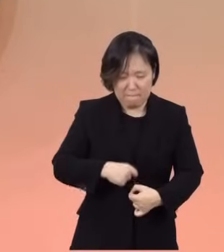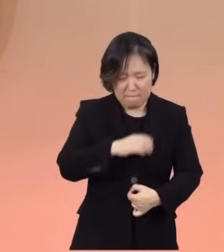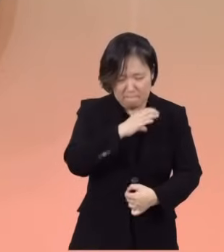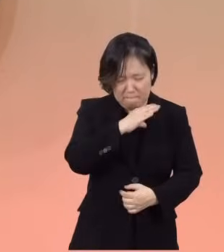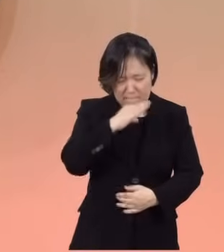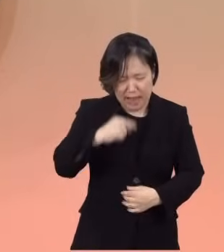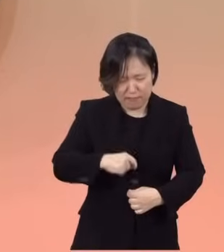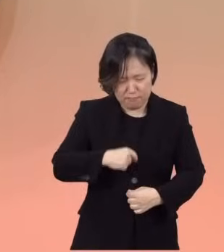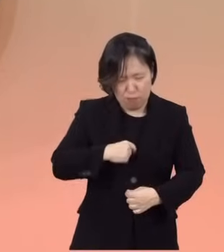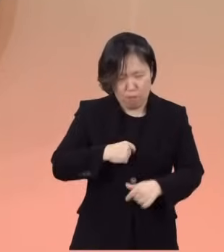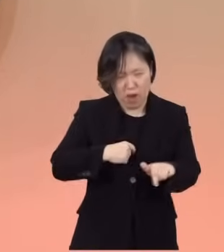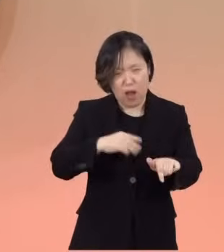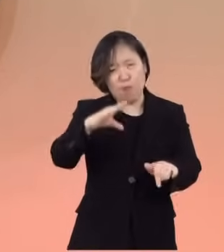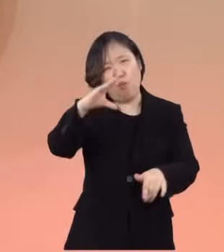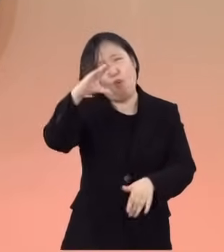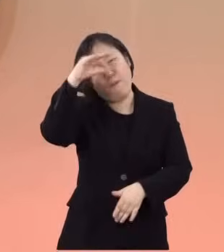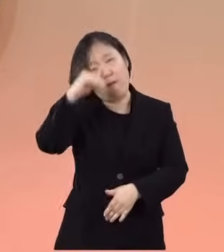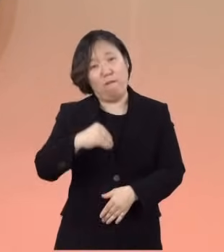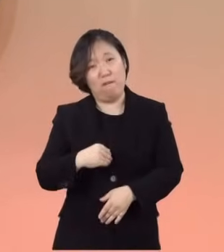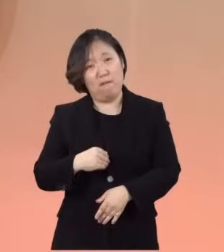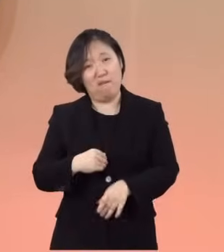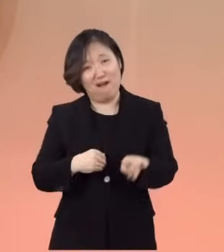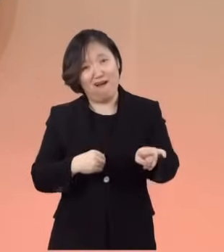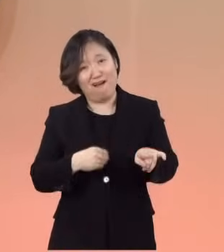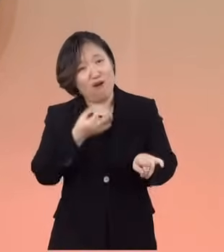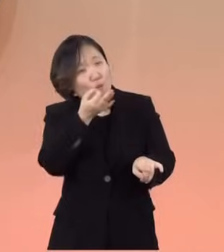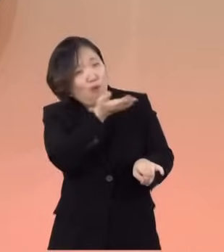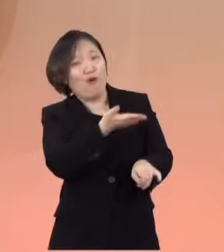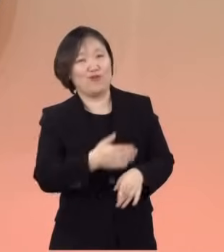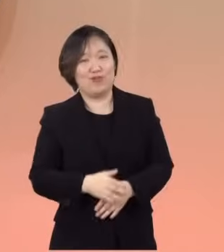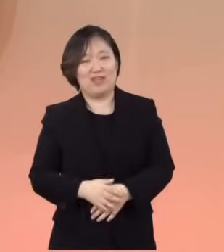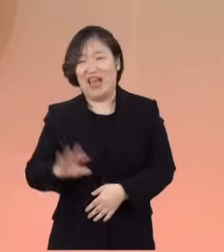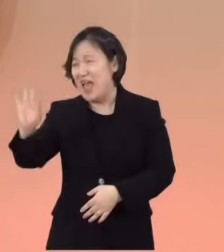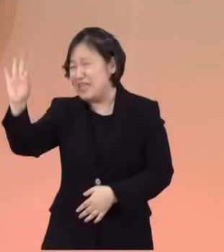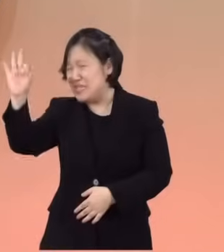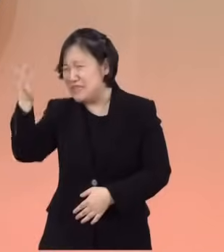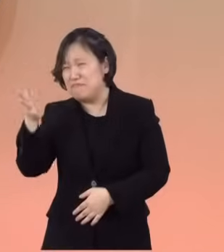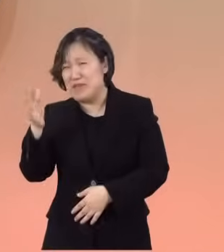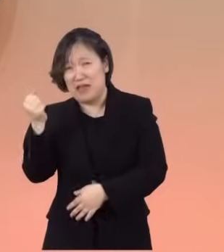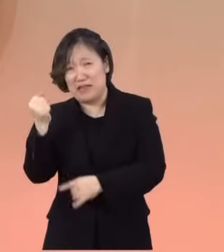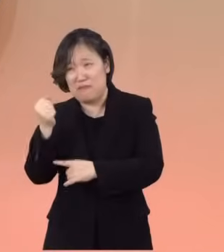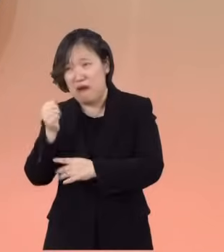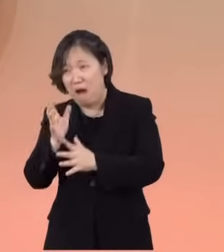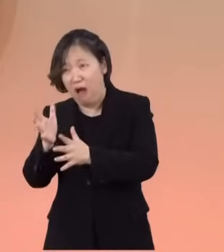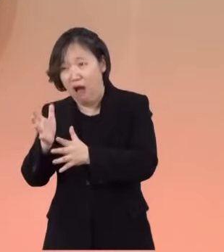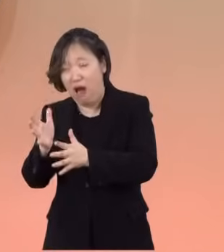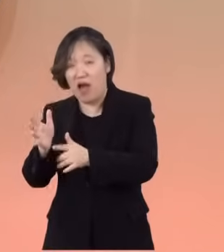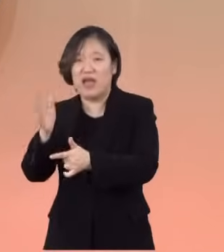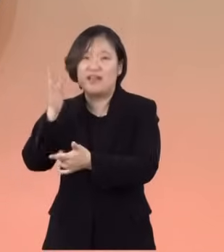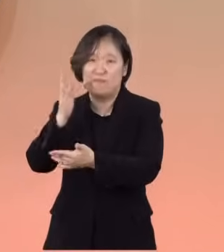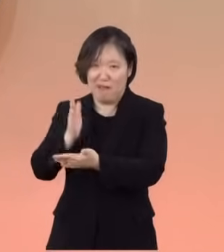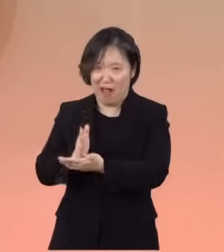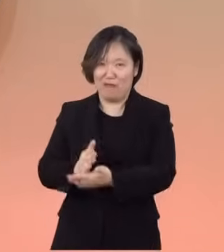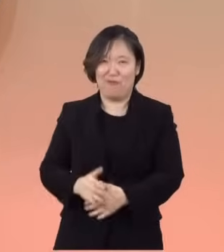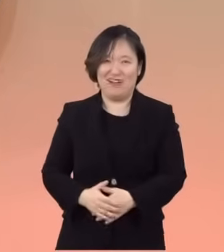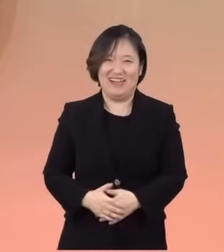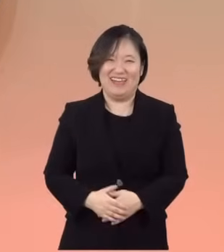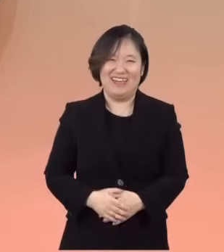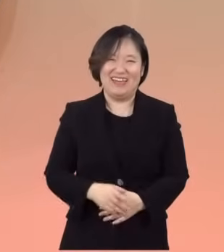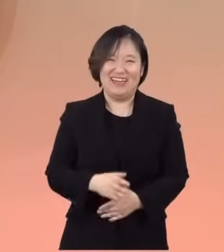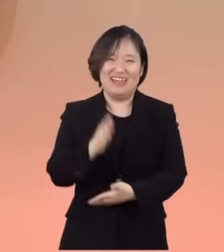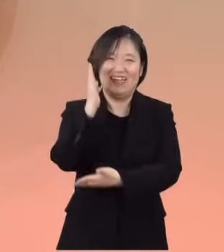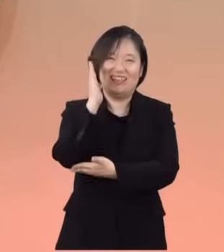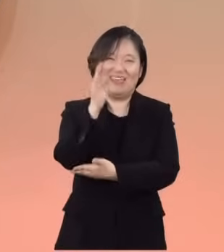법으로서 중생의 모범이 돼야 된다 신통으로 중생을 구제하고